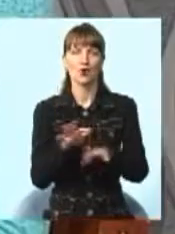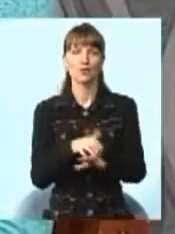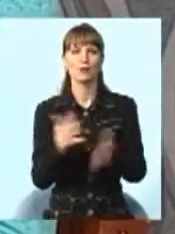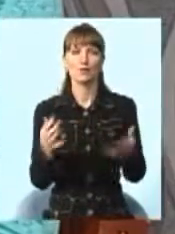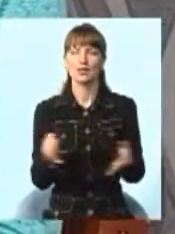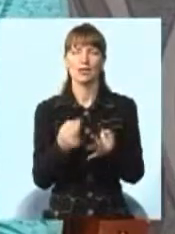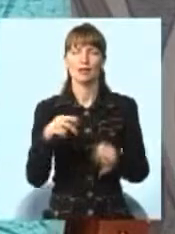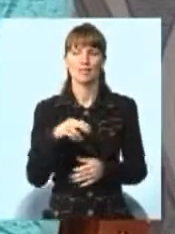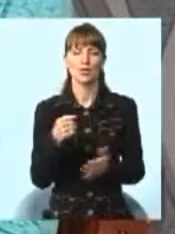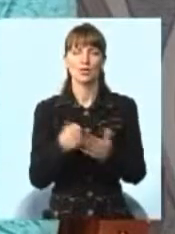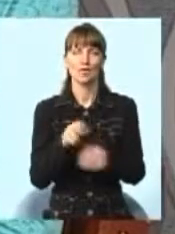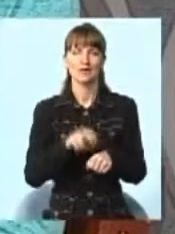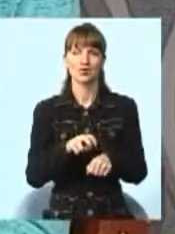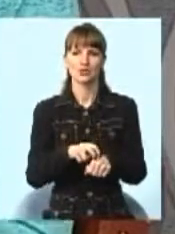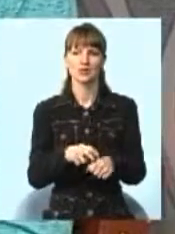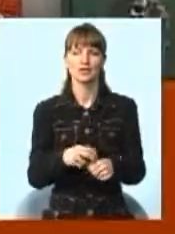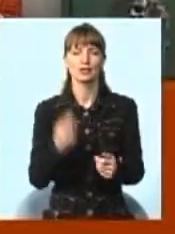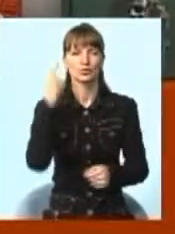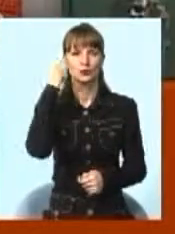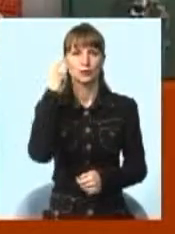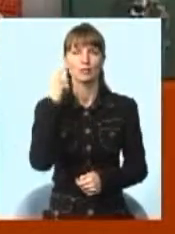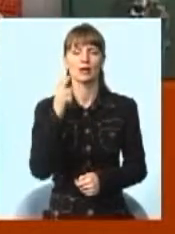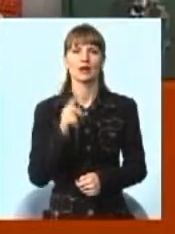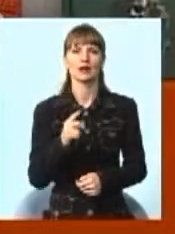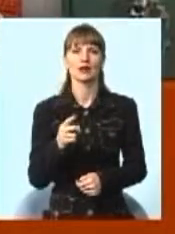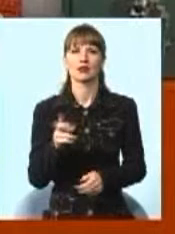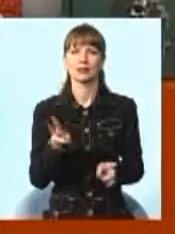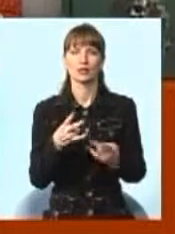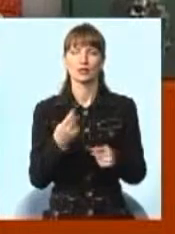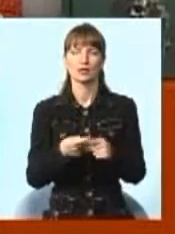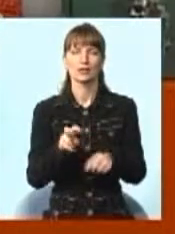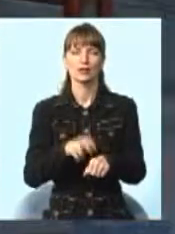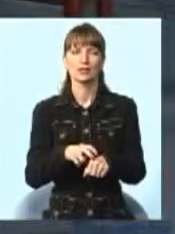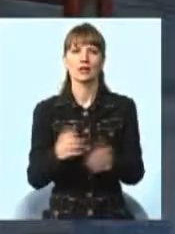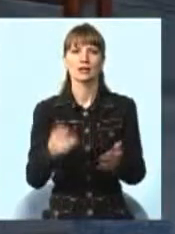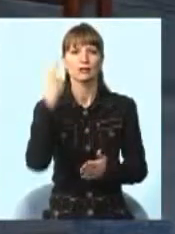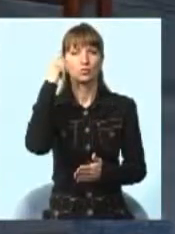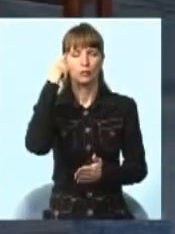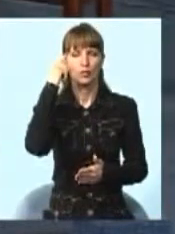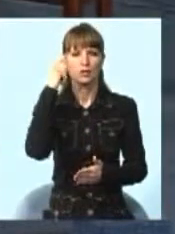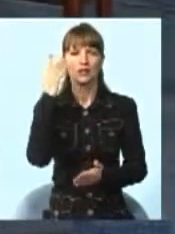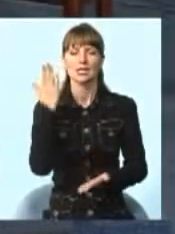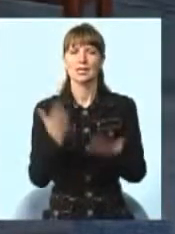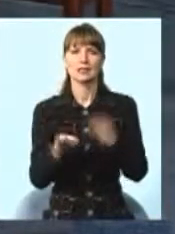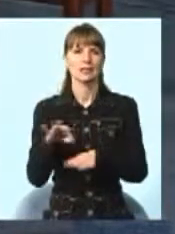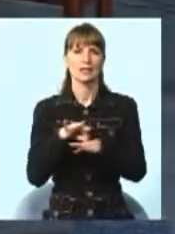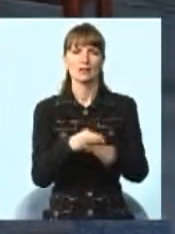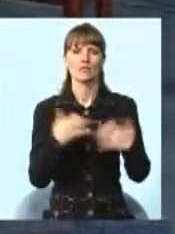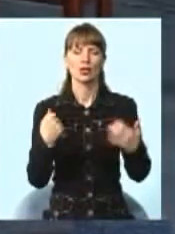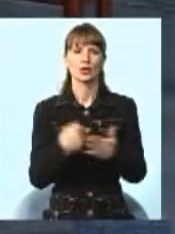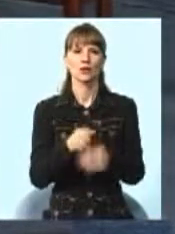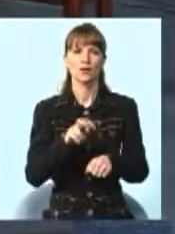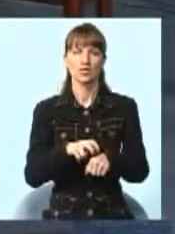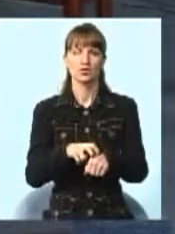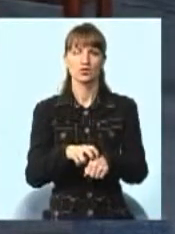більше ніколи не піде до ветеринара, так? Він думає, та ну його того ветеринара. Не піде. Як ти гадаєш, а от якщо не вести тварину до